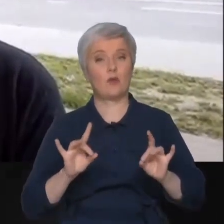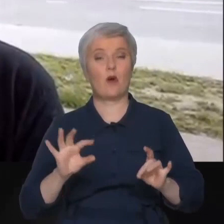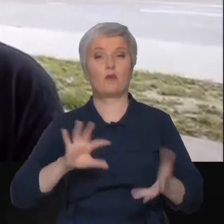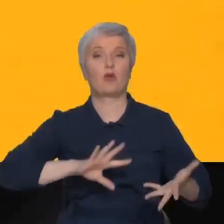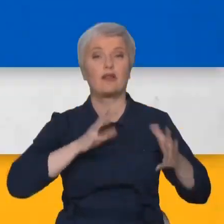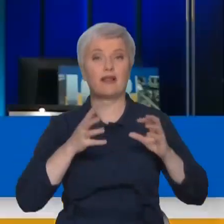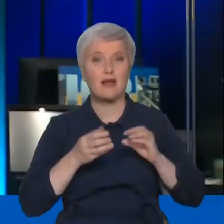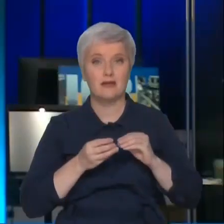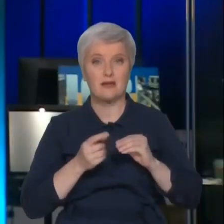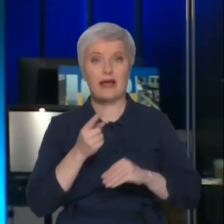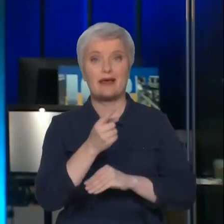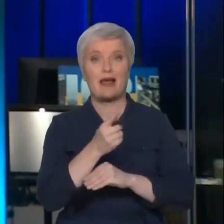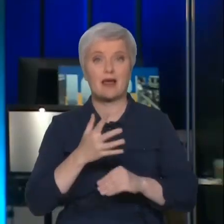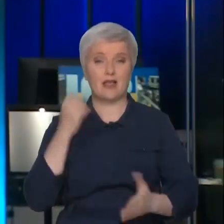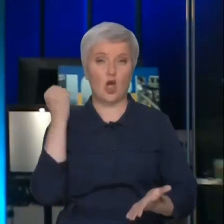по Сумщині.